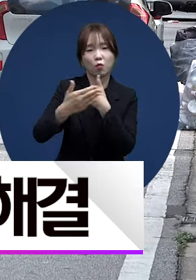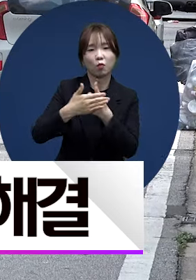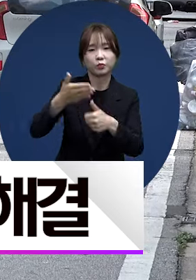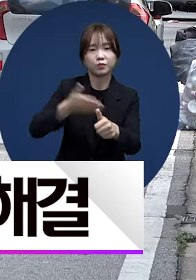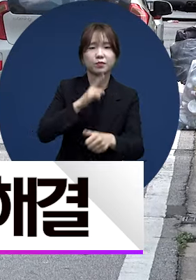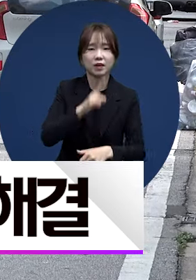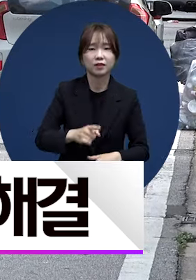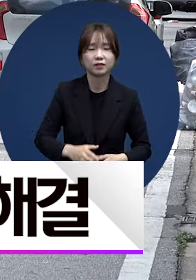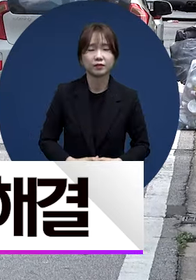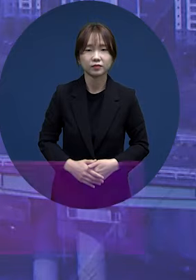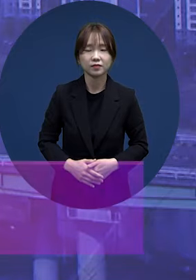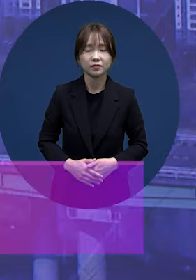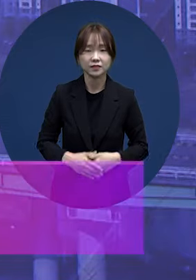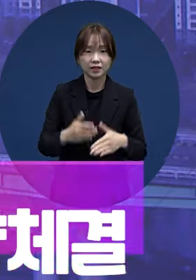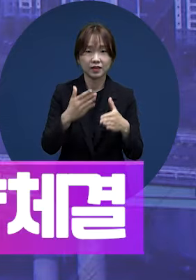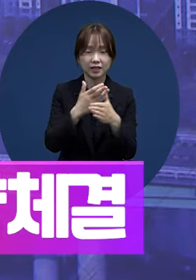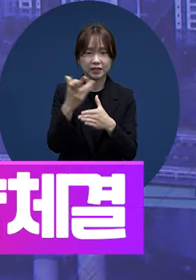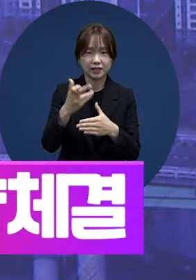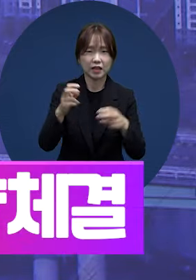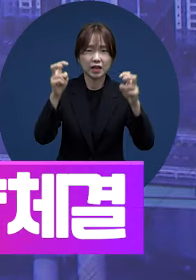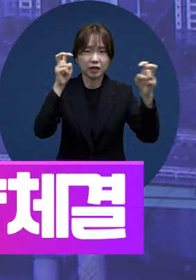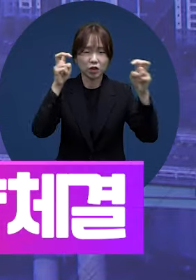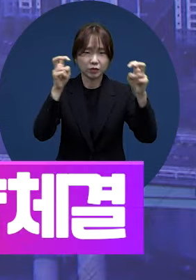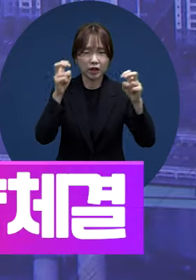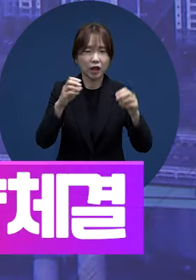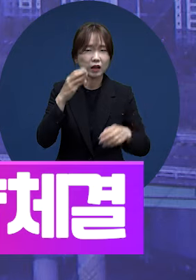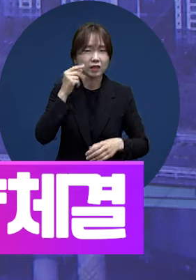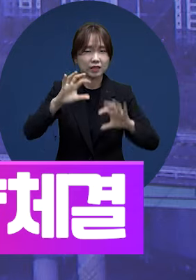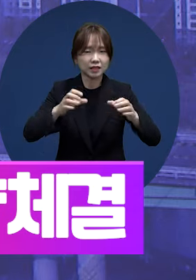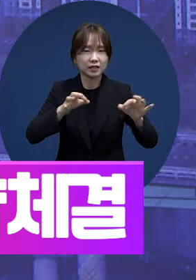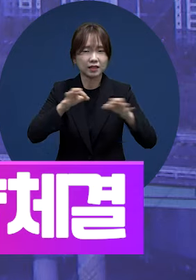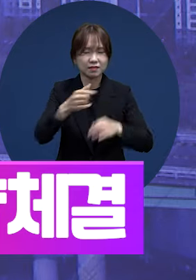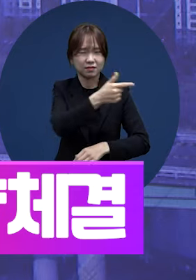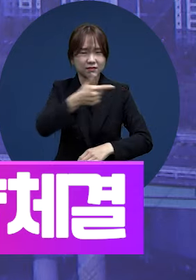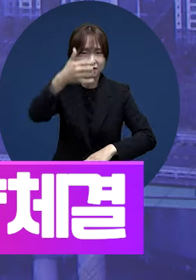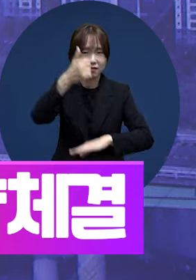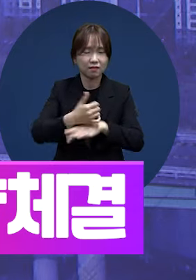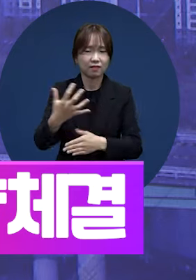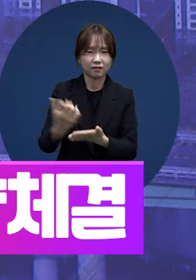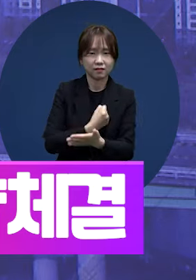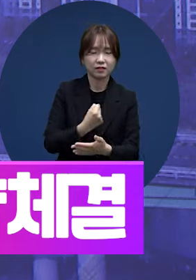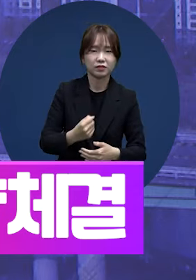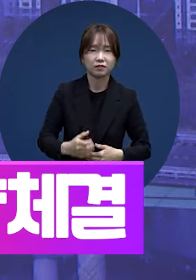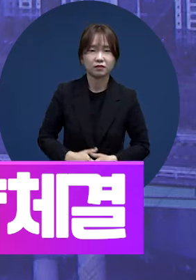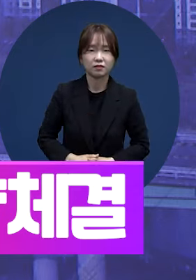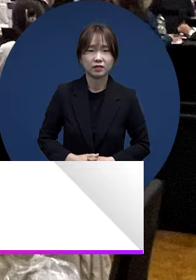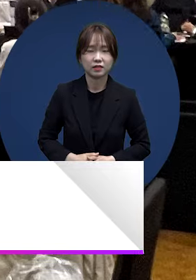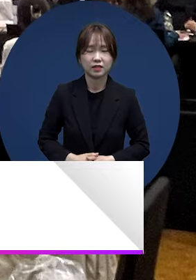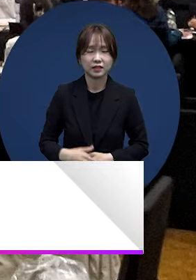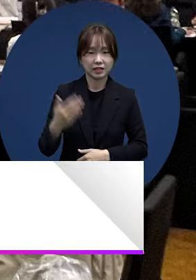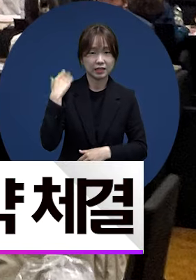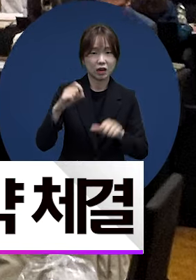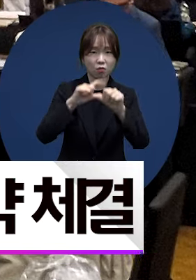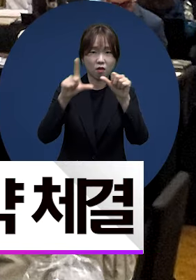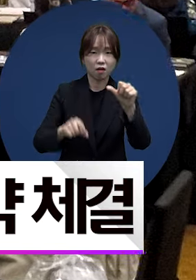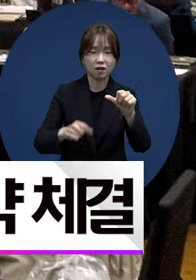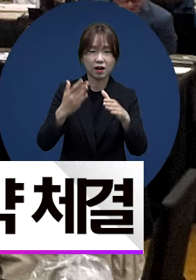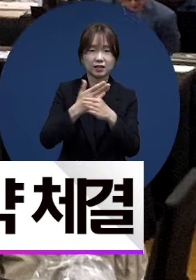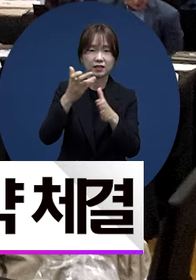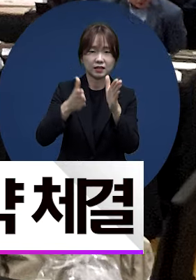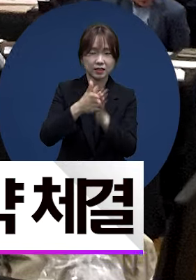부탁드린다고 밝혔습니다. 양산시의 중소기업들이 중동시장에서 큰 성과를 거뒀습니다. 지난